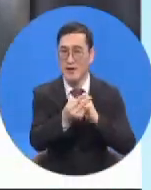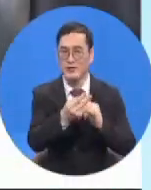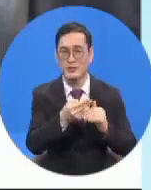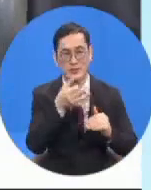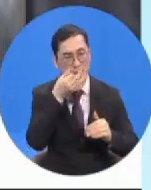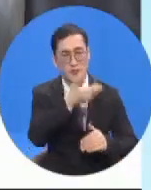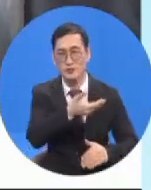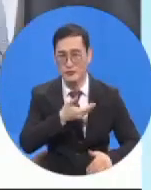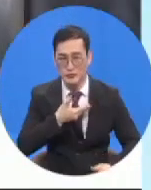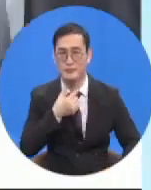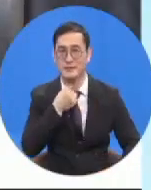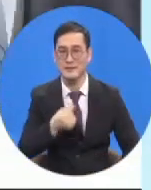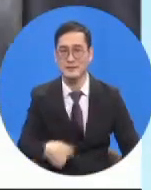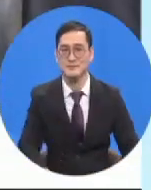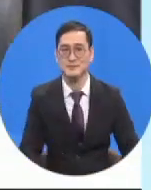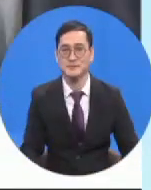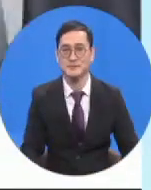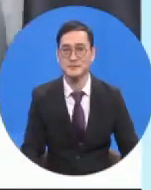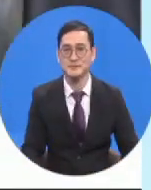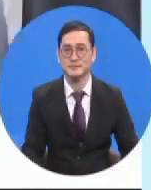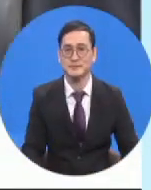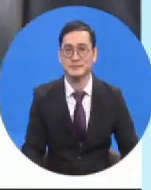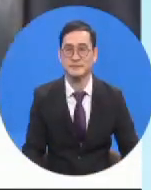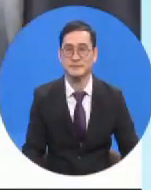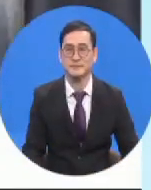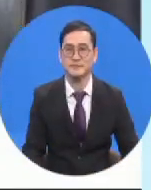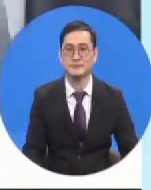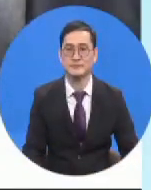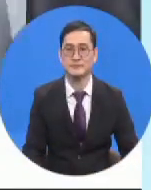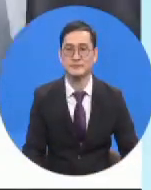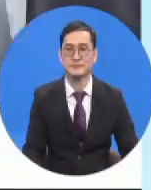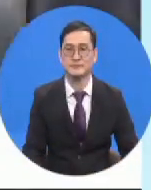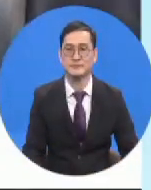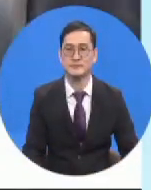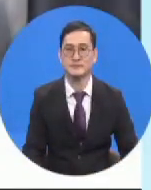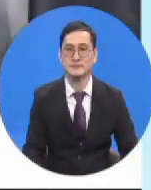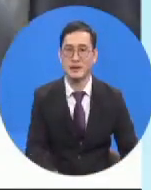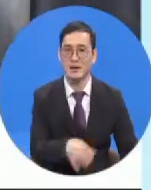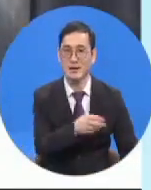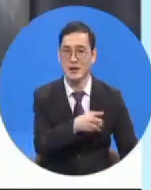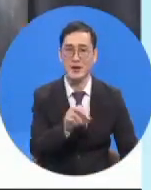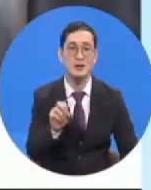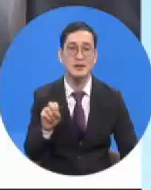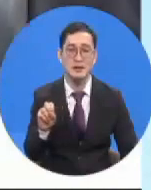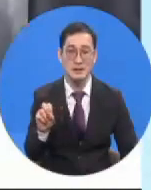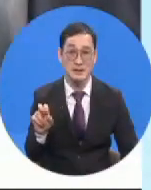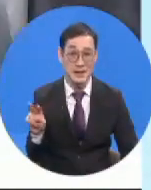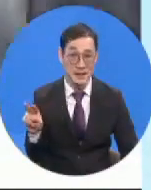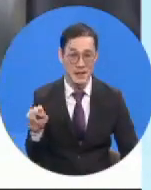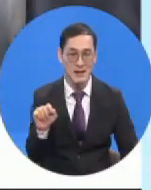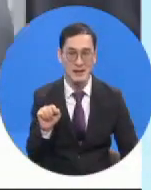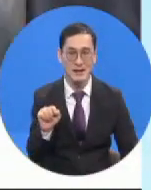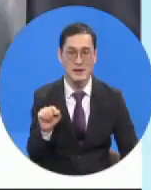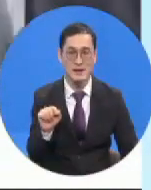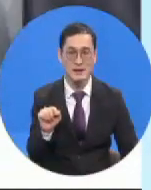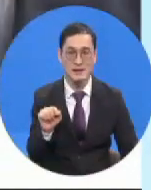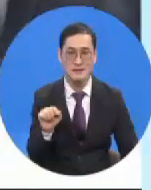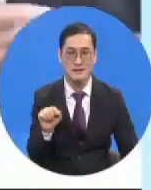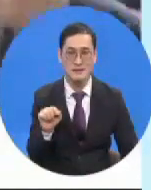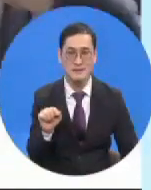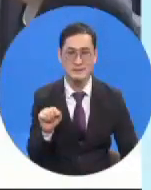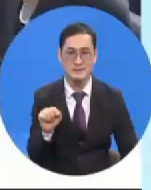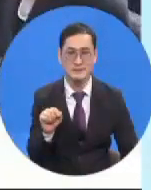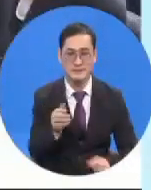이제 중요한 건 대선 후보가 누가 되느냐도 중요해요, 사실. 그러니까 그렇죠. 물론 여권, 야권 두 개를 나눠서 지지하고 지지하지 않고를 결정하기도